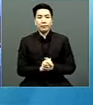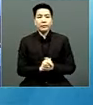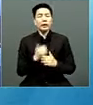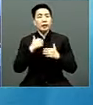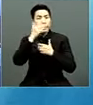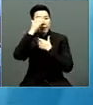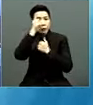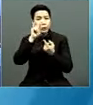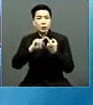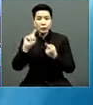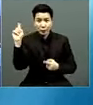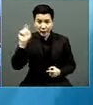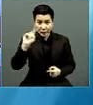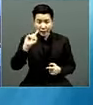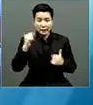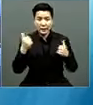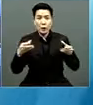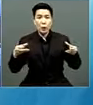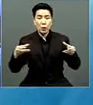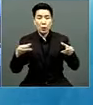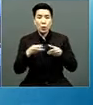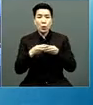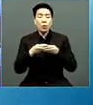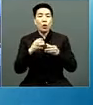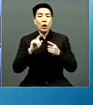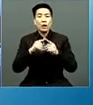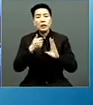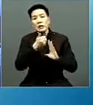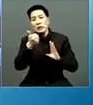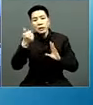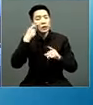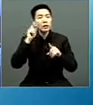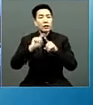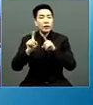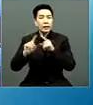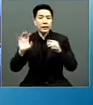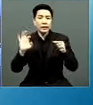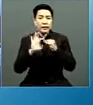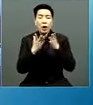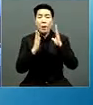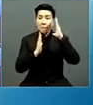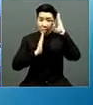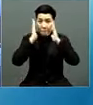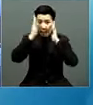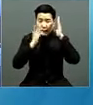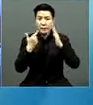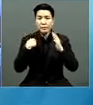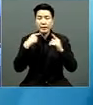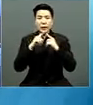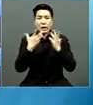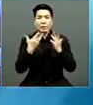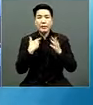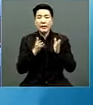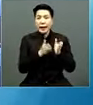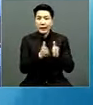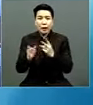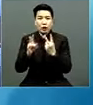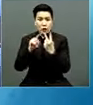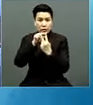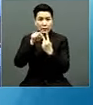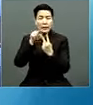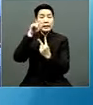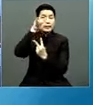ใจก็คือในกลุ่มที่เป็นทางด้านอื่นๆนะครับของมาเลเซียเนี่ยก็คือมี2ทางก็คือทางท่าอ